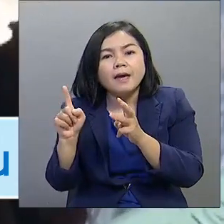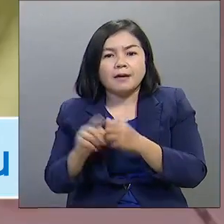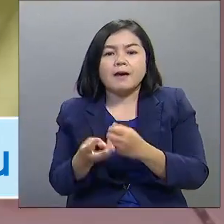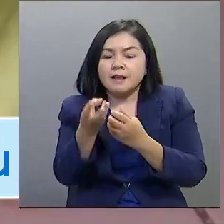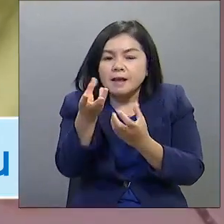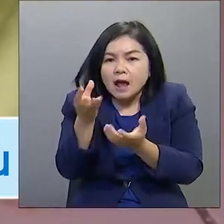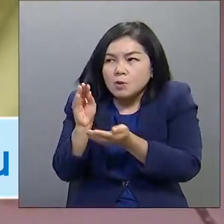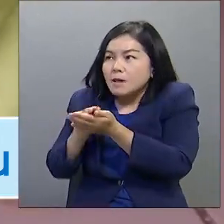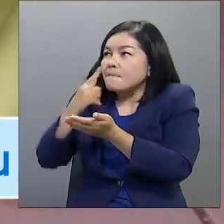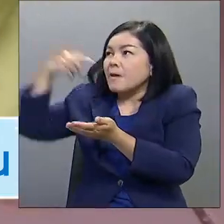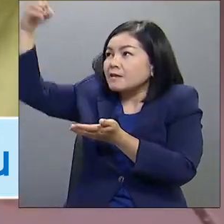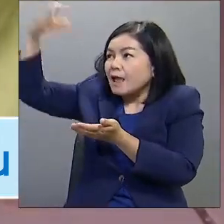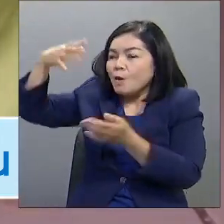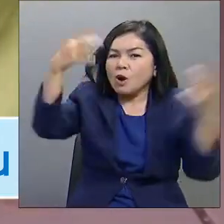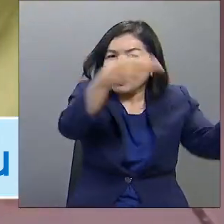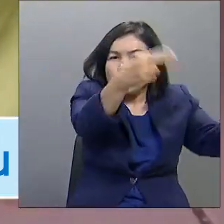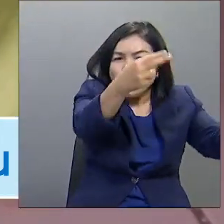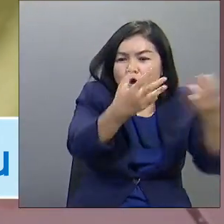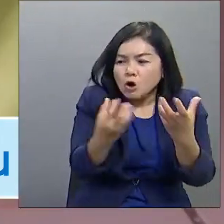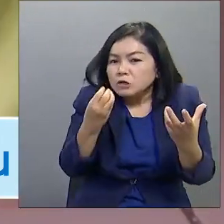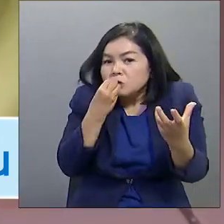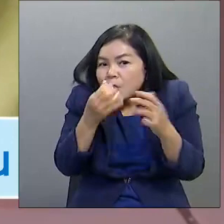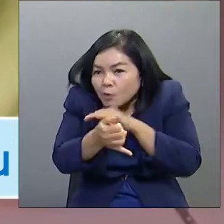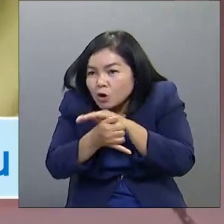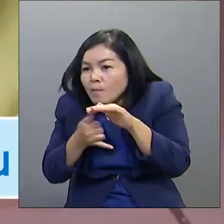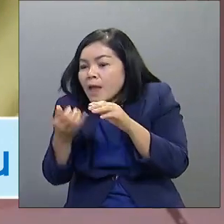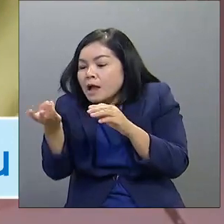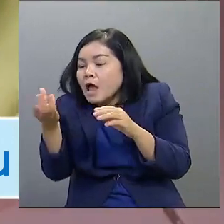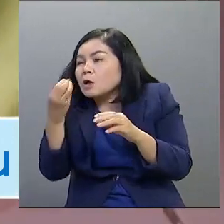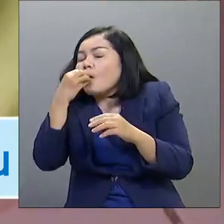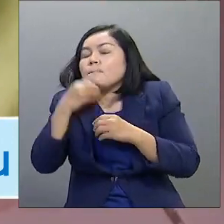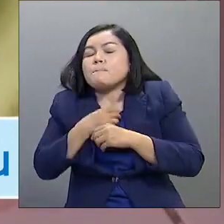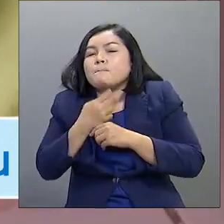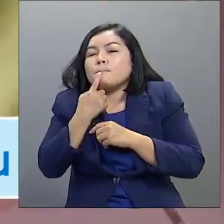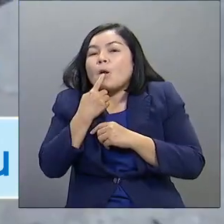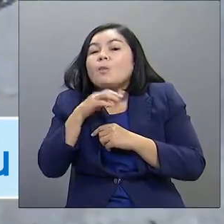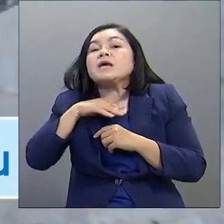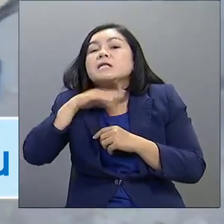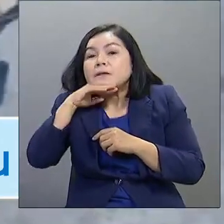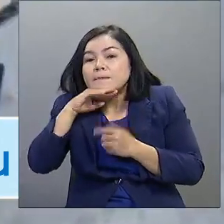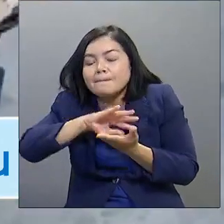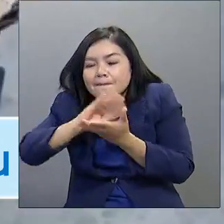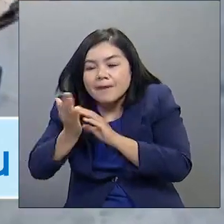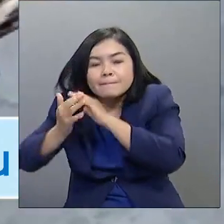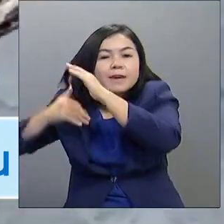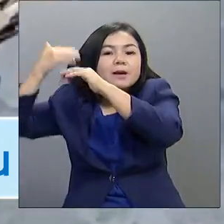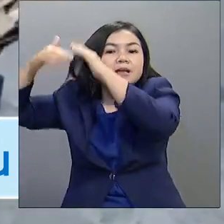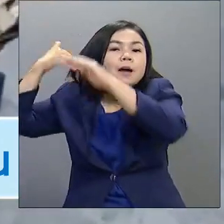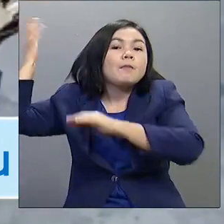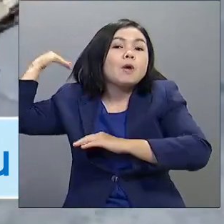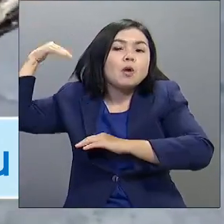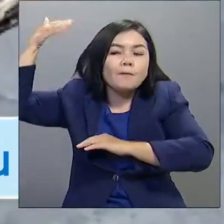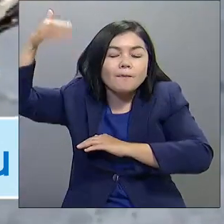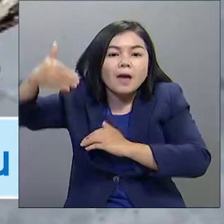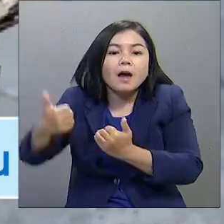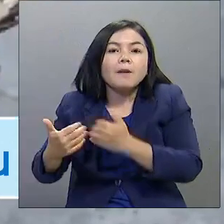แดดค่ะเก็บไว้กินยามเกิดสงครามนี่แหละเวลาซ่อนตัวในหลุมหลบภัยเนี่ยจะได้ทานง่ายก็เลยมันเป็นที่มาแล้วก็ปรับเปลี่ยนมาเรื่อยๆตามยุคตามสมัยที่เกิด ชื่อเ